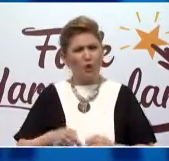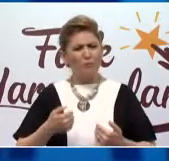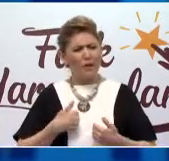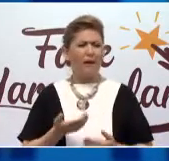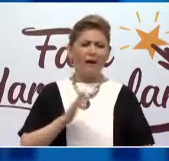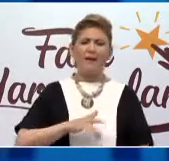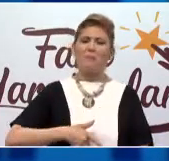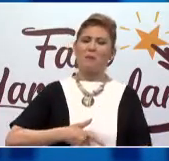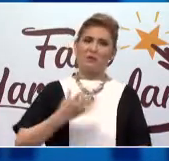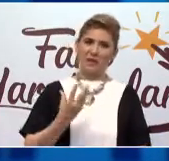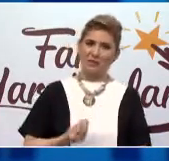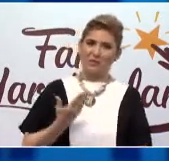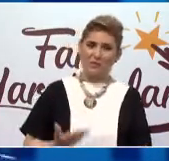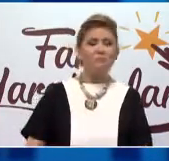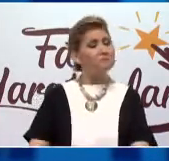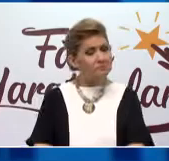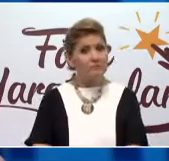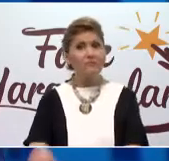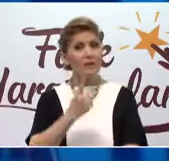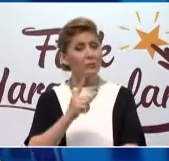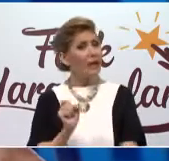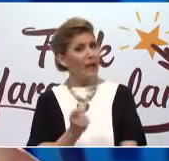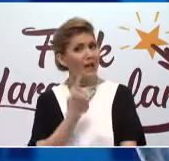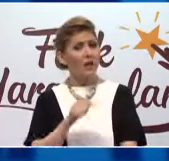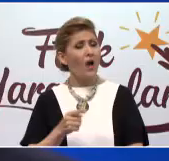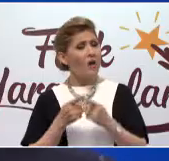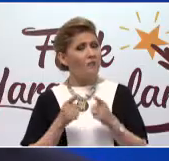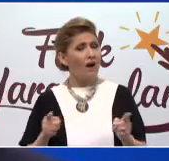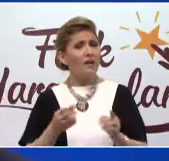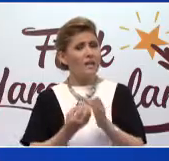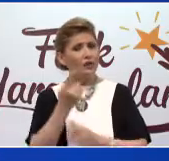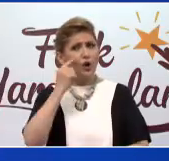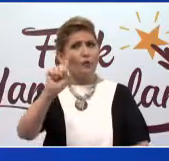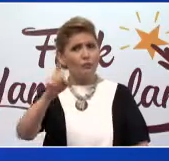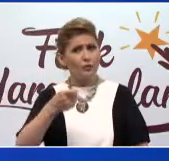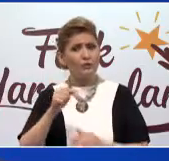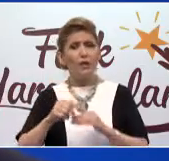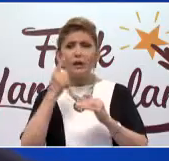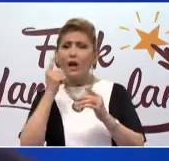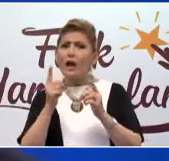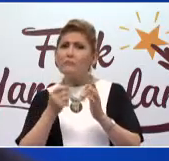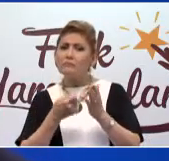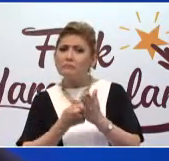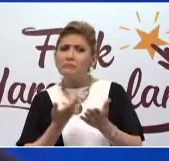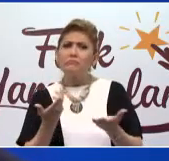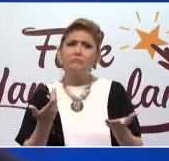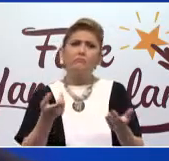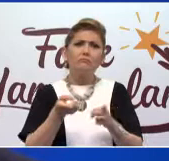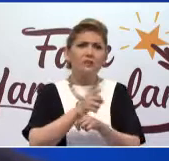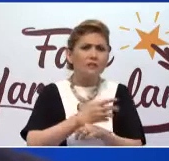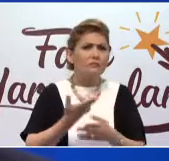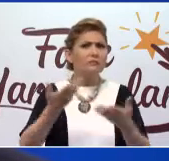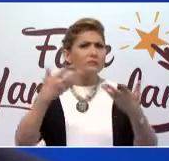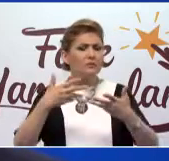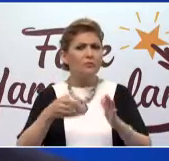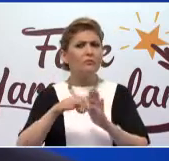ayrıca memnun ediyor. Evet. Bir de ilginç bir şey yapıyoruz. Biz fark yaratanları buluyoruz ve sosyal medya hesaplarından paylaşıyoruz. İşte çeşitli sosyal